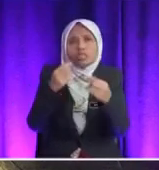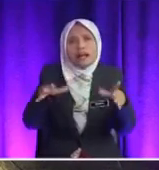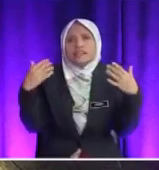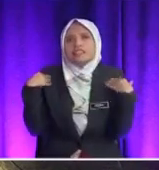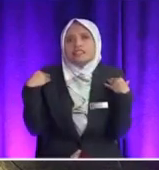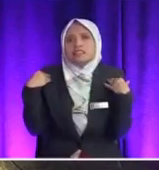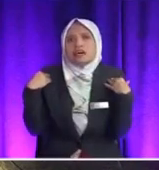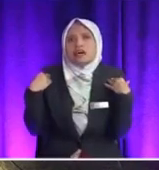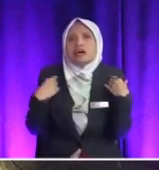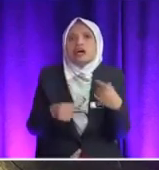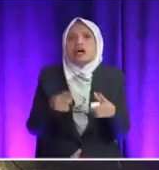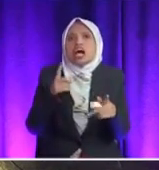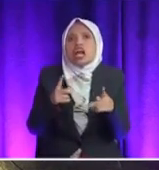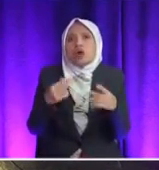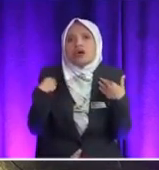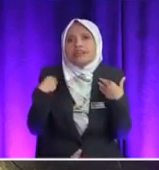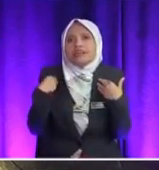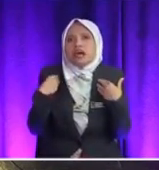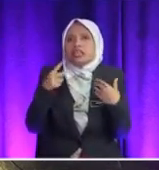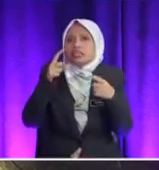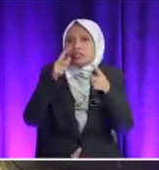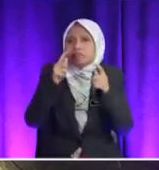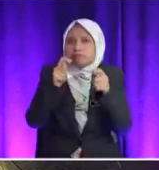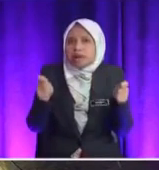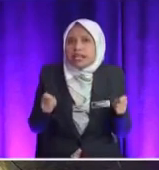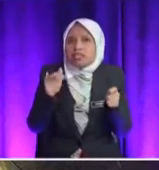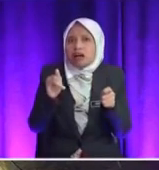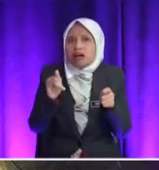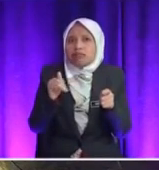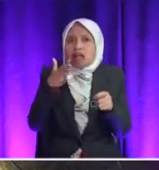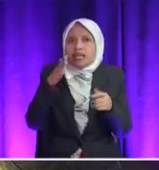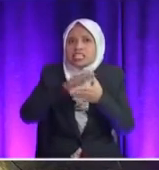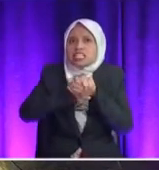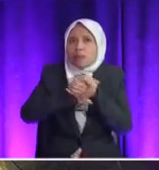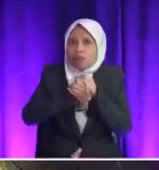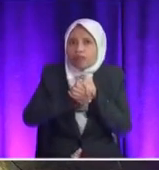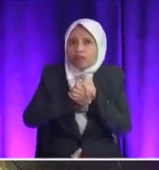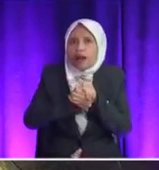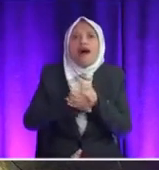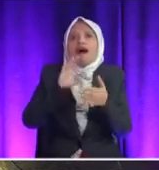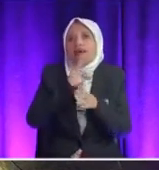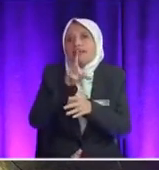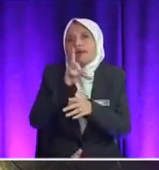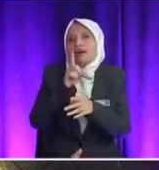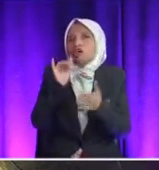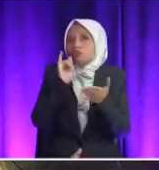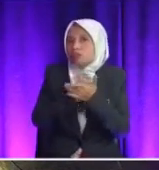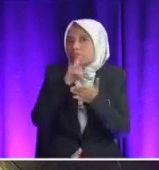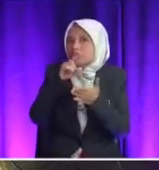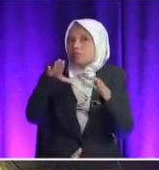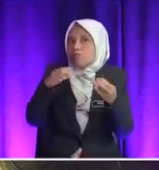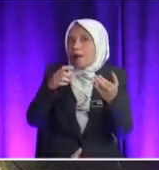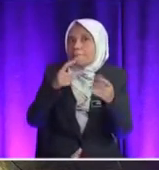casannya the lagi masukin kulkas sentuh sentuh berita sentuh bahwa susuk ada q&a masih lagi ataupun kotoran